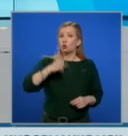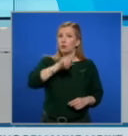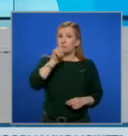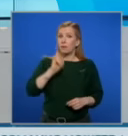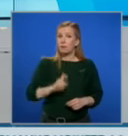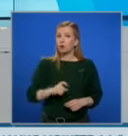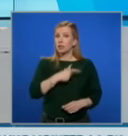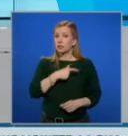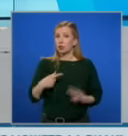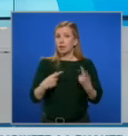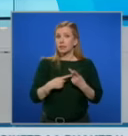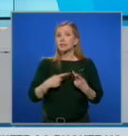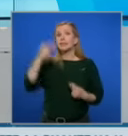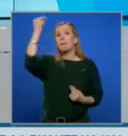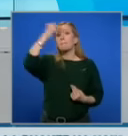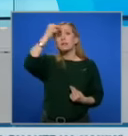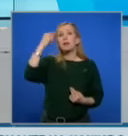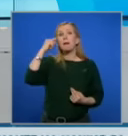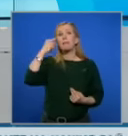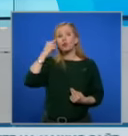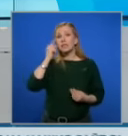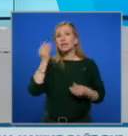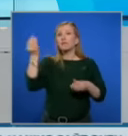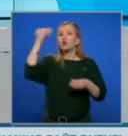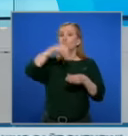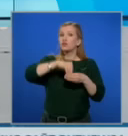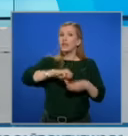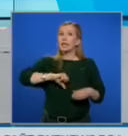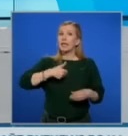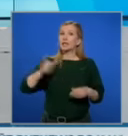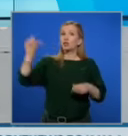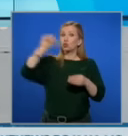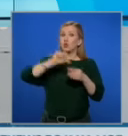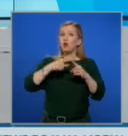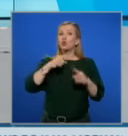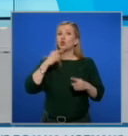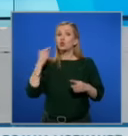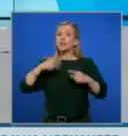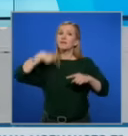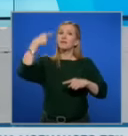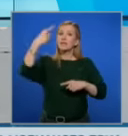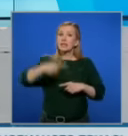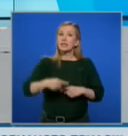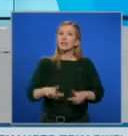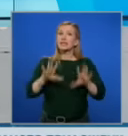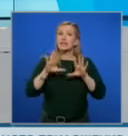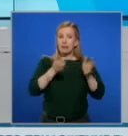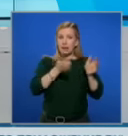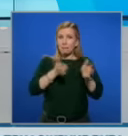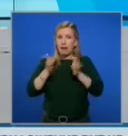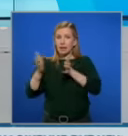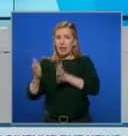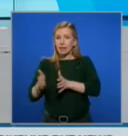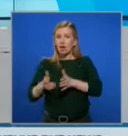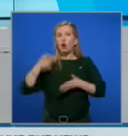въпрос на БНТ за българската позиция по евентуално включване на ядреното гориво от Русия в следващия 10-ти пакет от